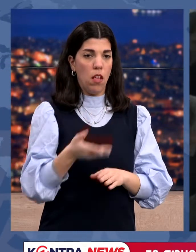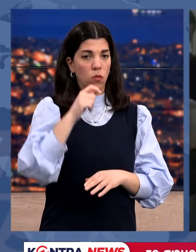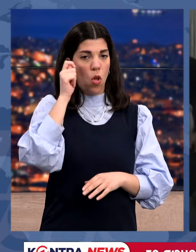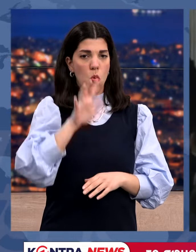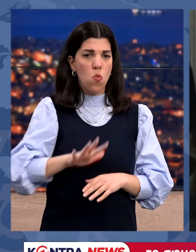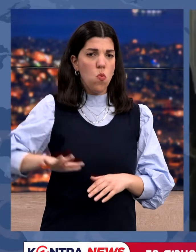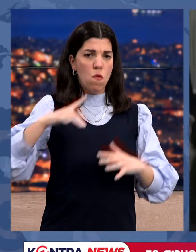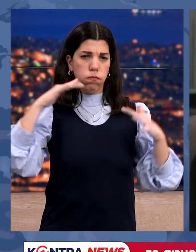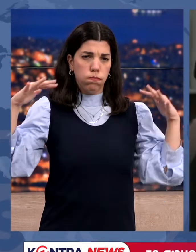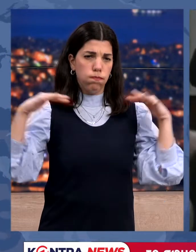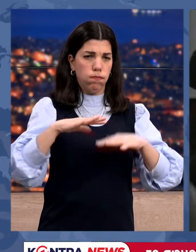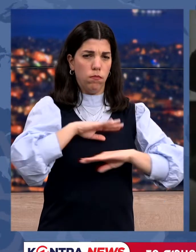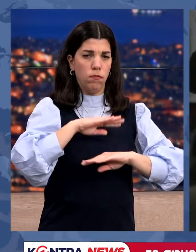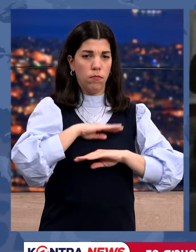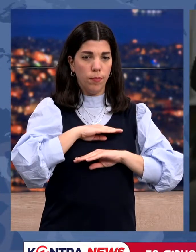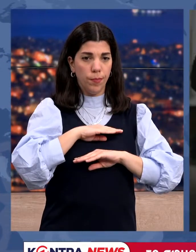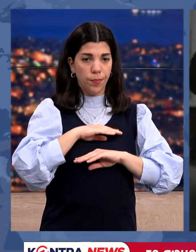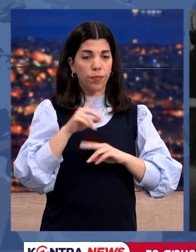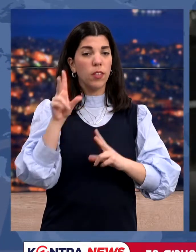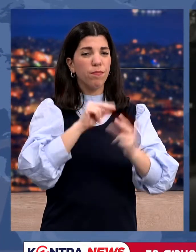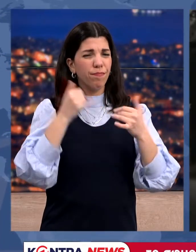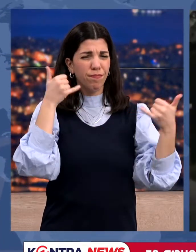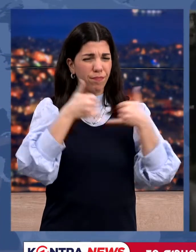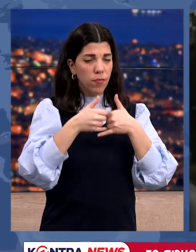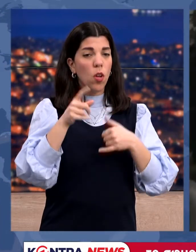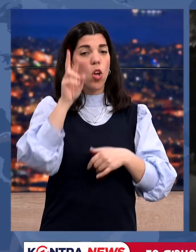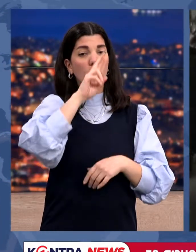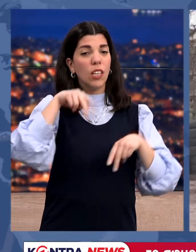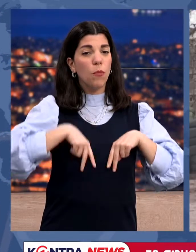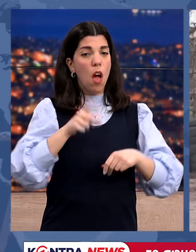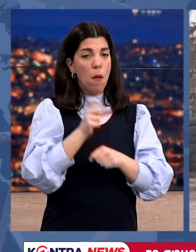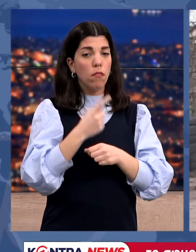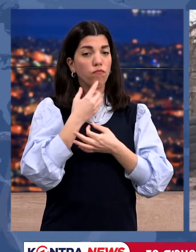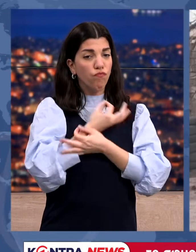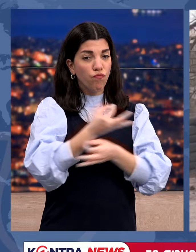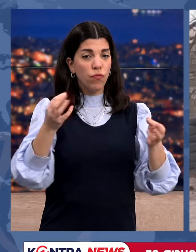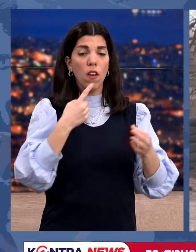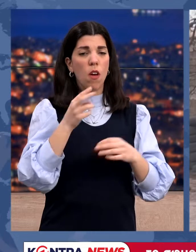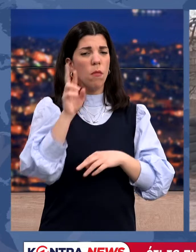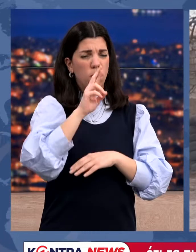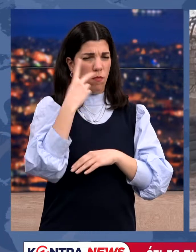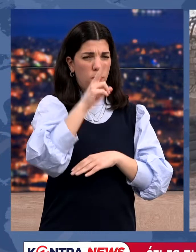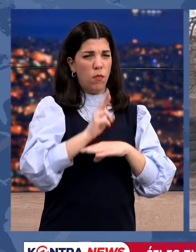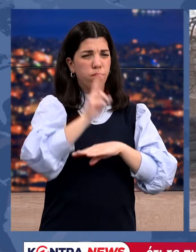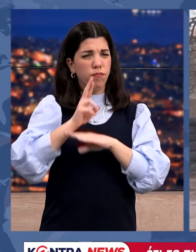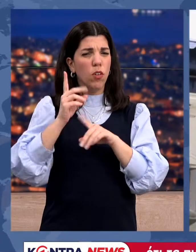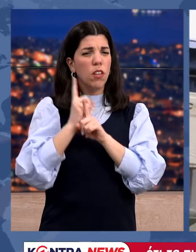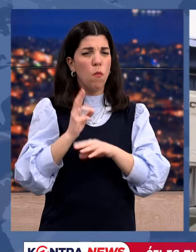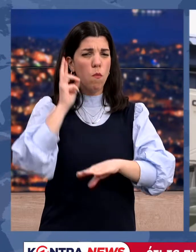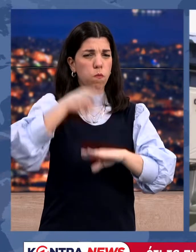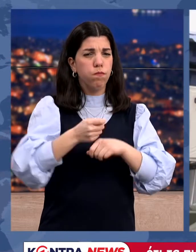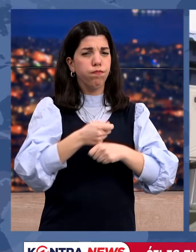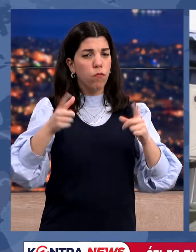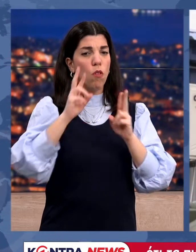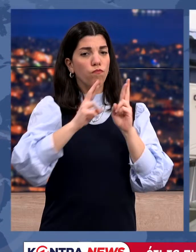σφυροκόπημα της ουκρανίας την ώρα των συνομιλιών μάλιστα ο ρώσος υπουργός άμυνας διαμήνυσε ότι τα πυρηνικά όπλα της χώρας